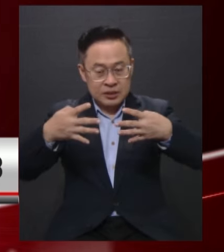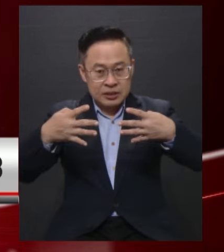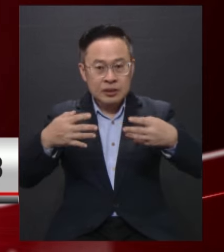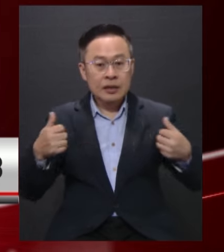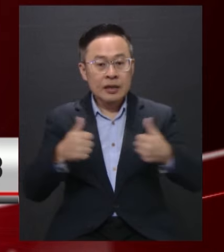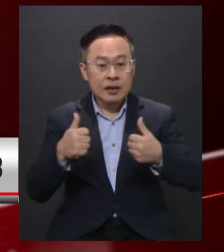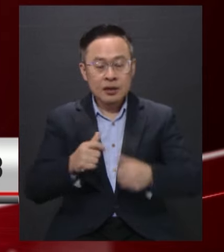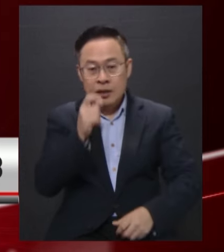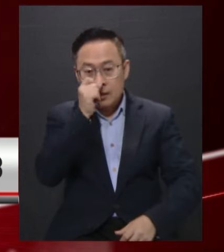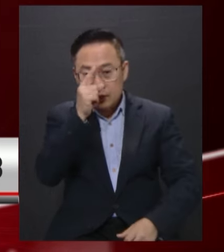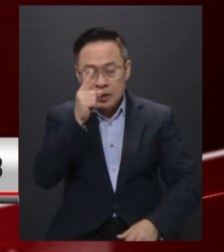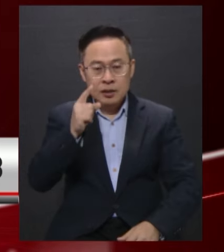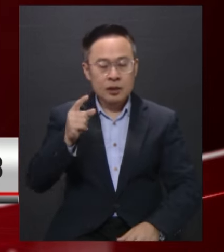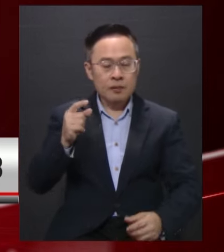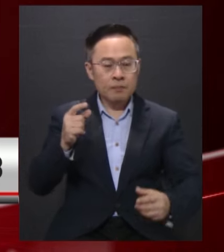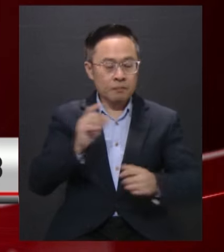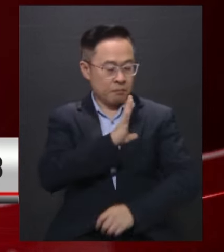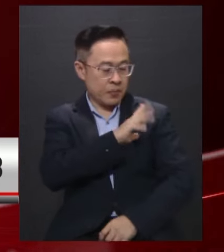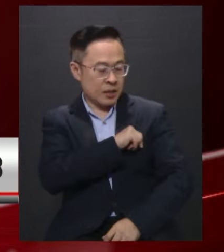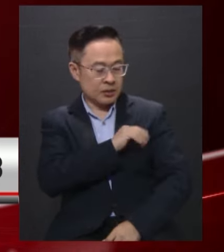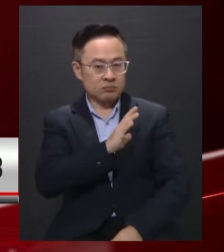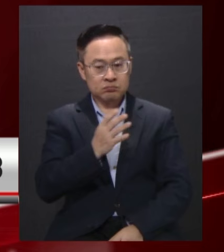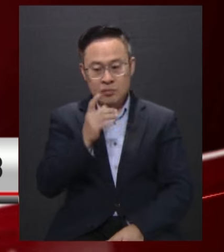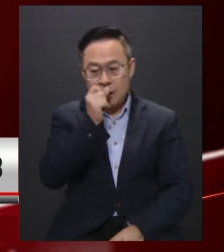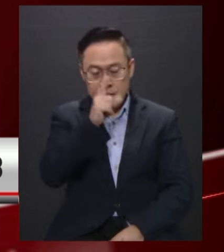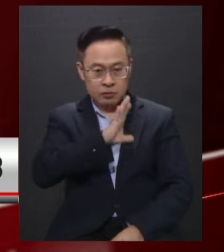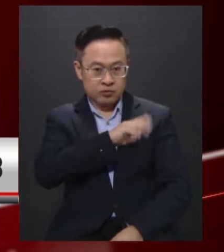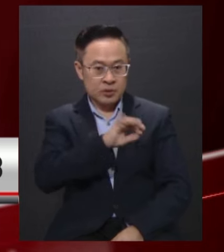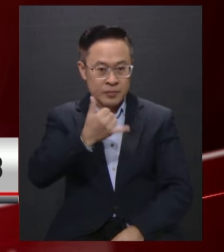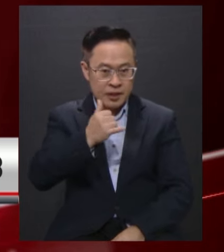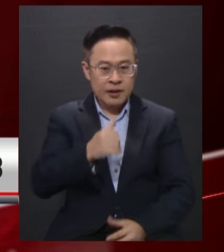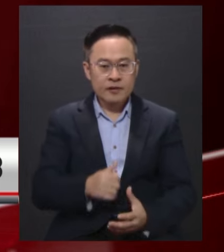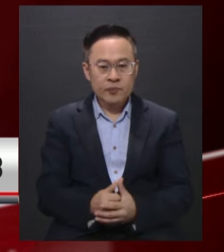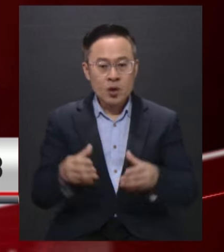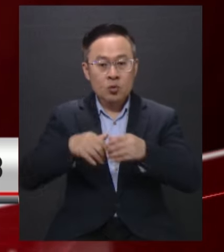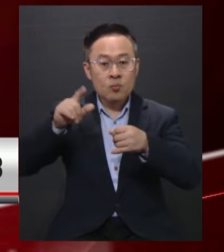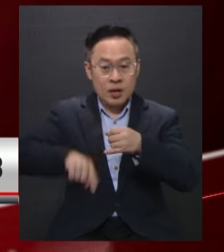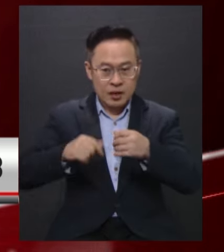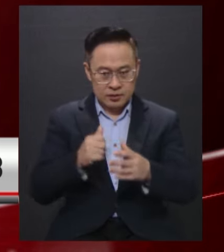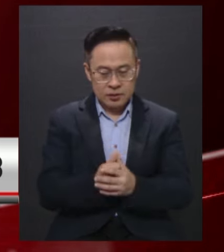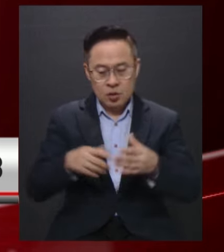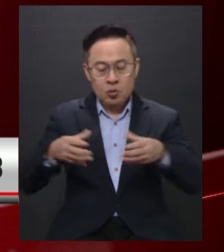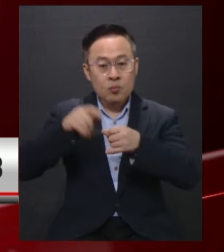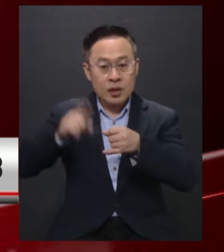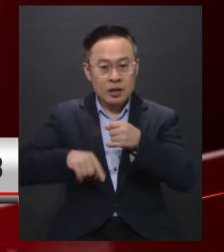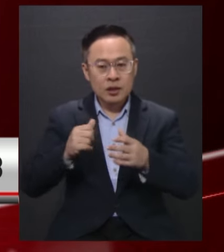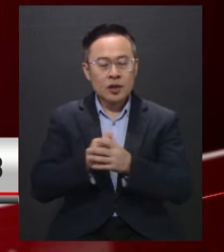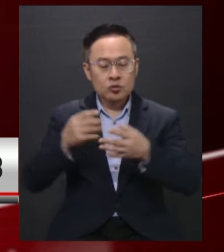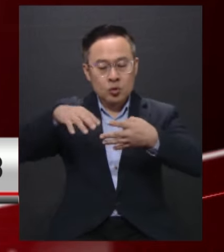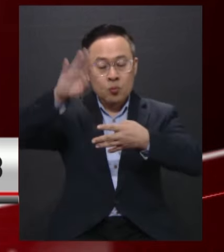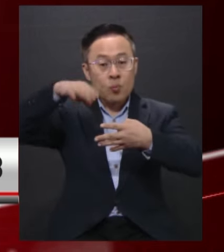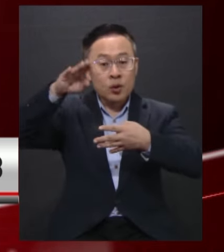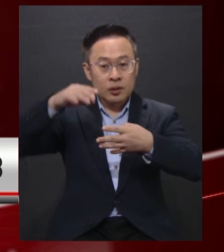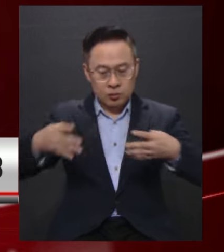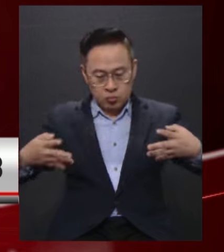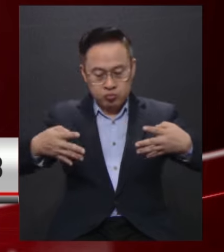ระหว่างกาตาร์กับบาเลนสไตน์แต่ว่าในสายของเราเนี่ยคือเขาเรียกว่าสายล่างมีทีมเต็งอย่างญี่ปุ่นซึ่งเป็น